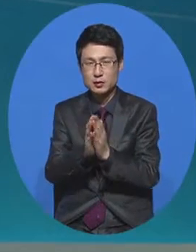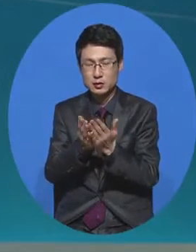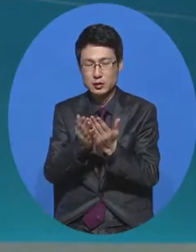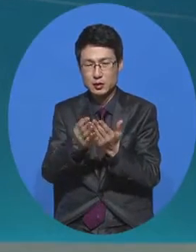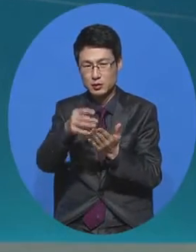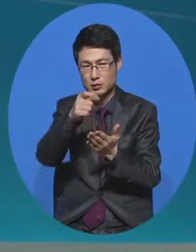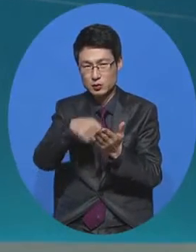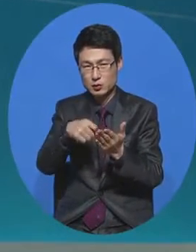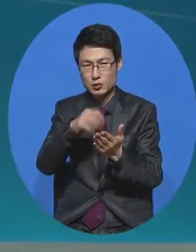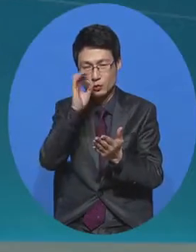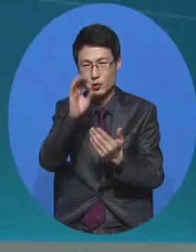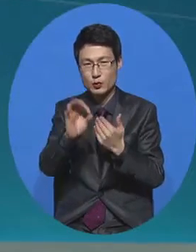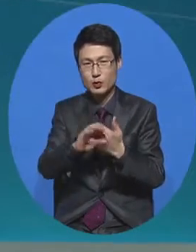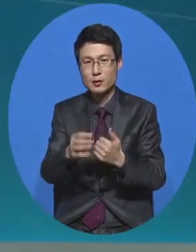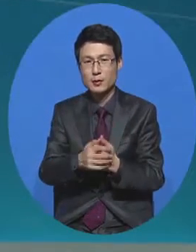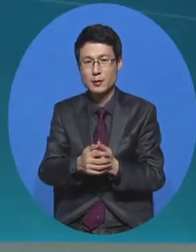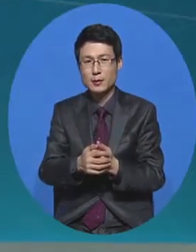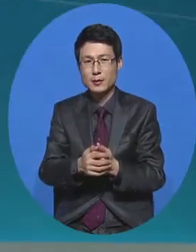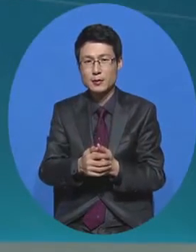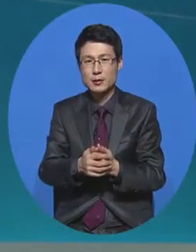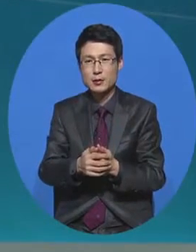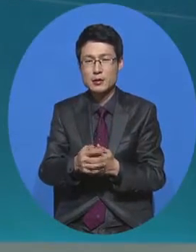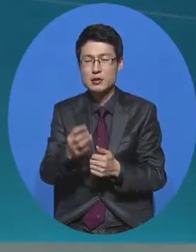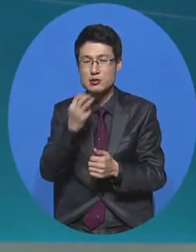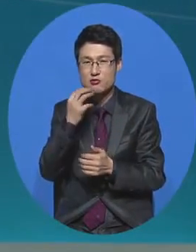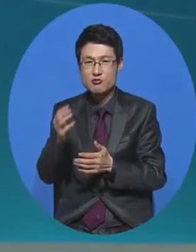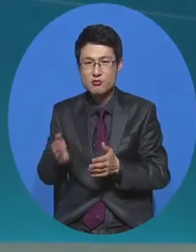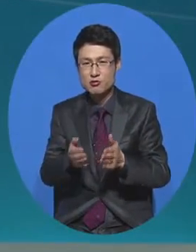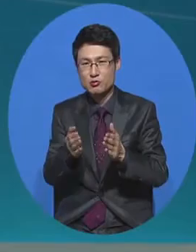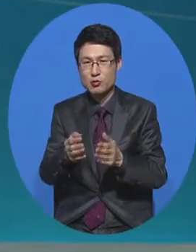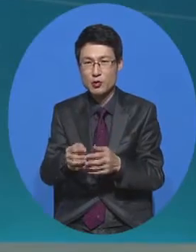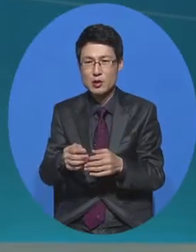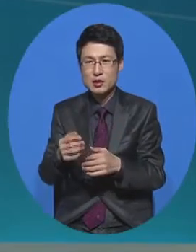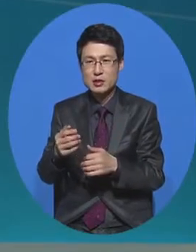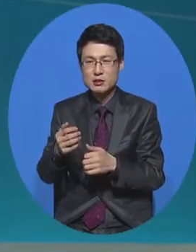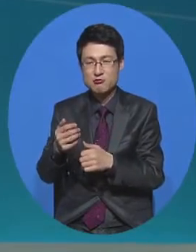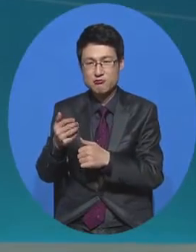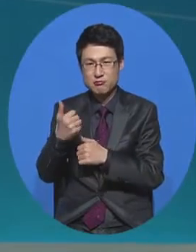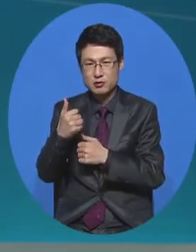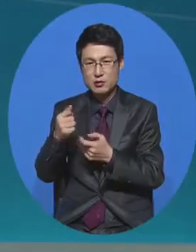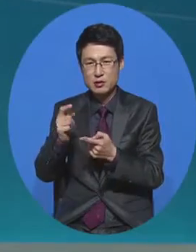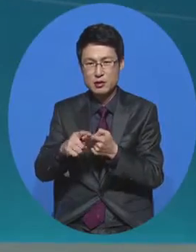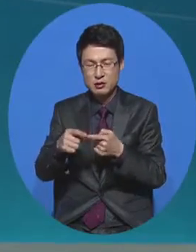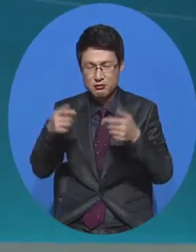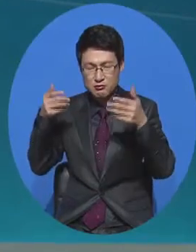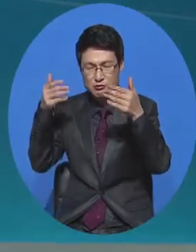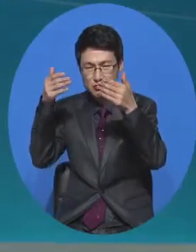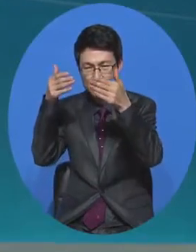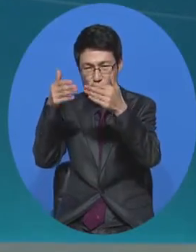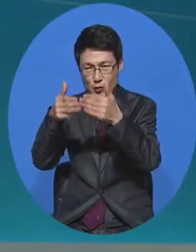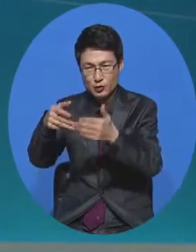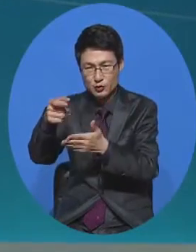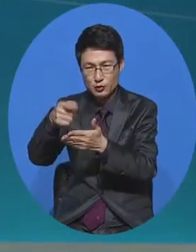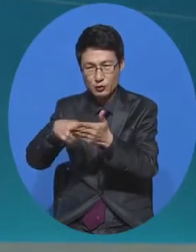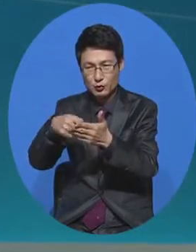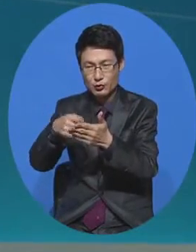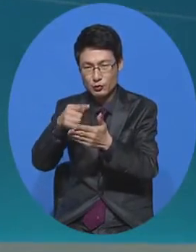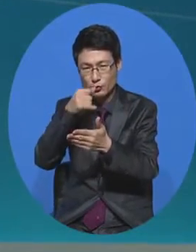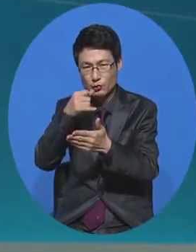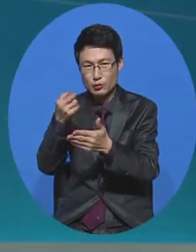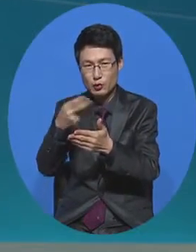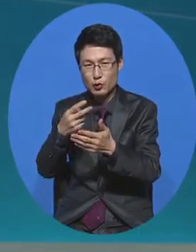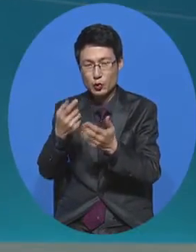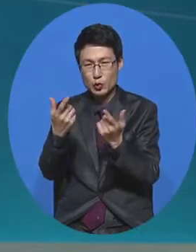서술에서 정상도 의령 에 대한 부분에 좀 초점을 맞추어서 수를 했고요 으